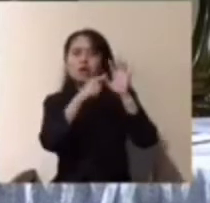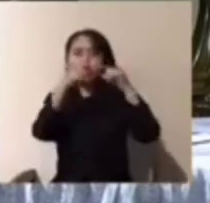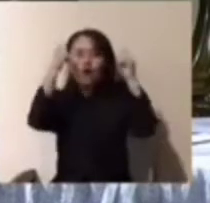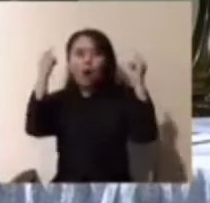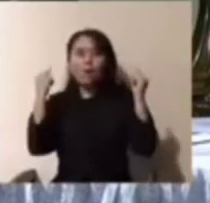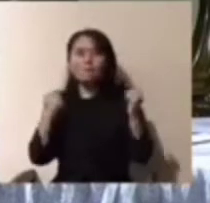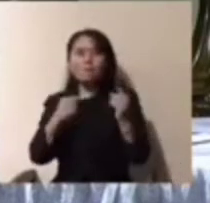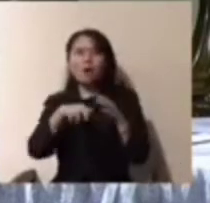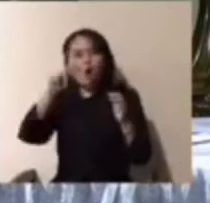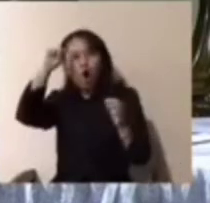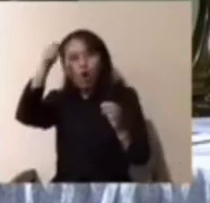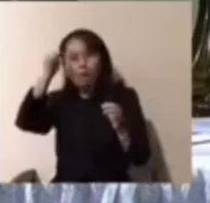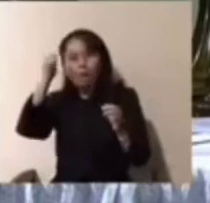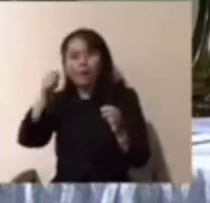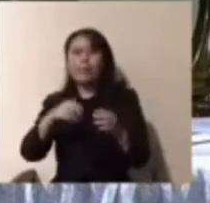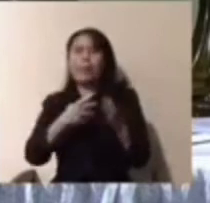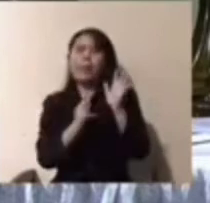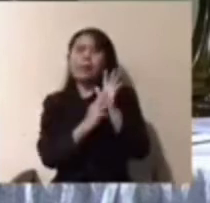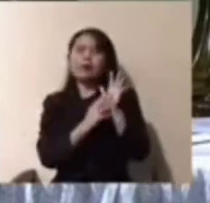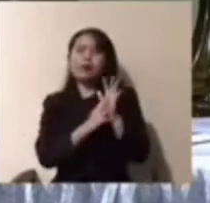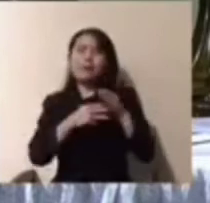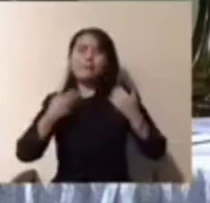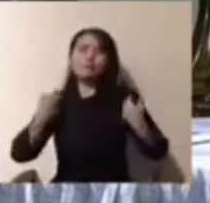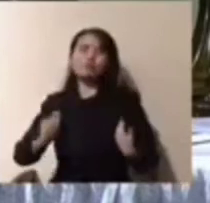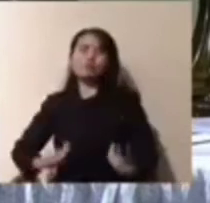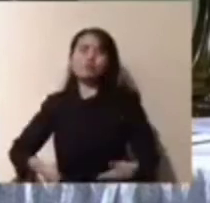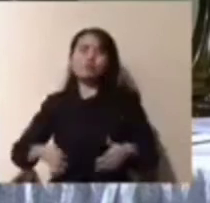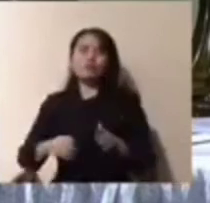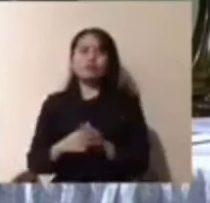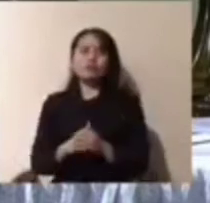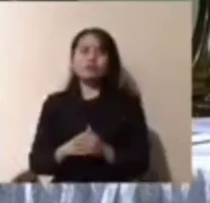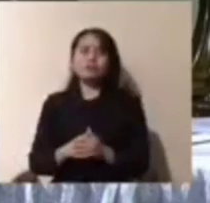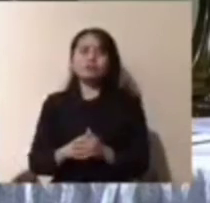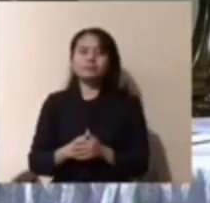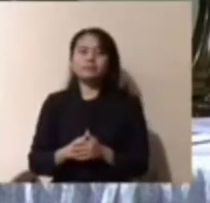itu, menghormati martabat manusia.